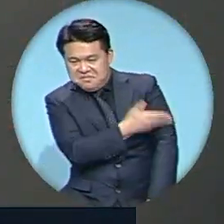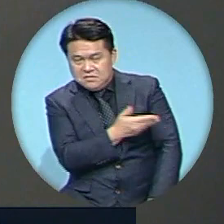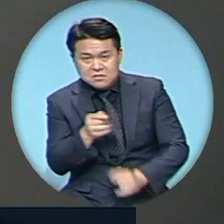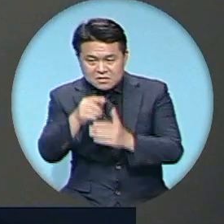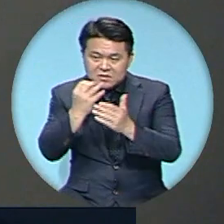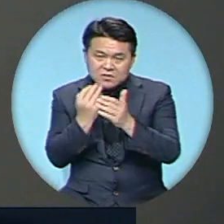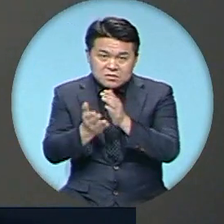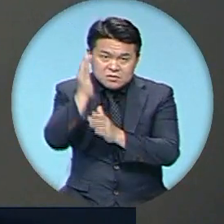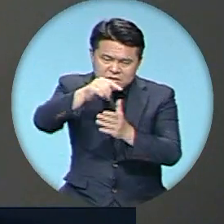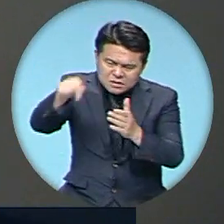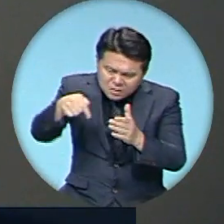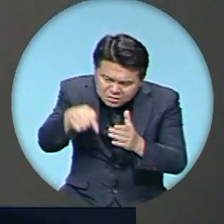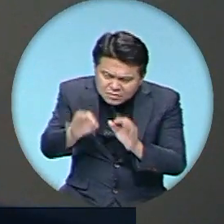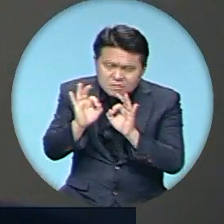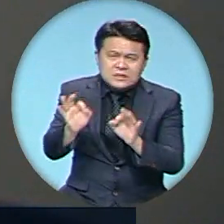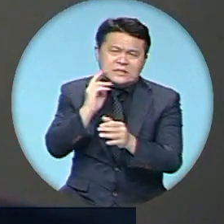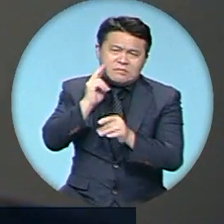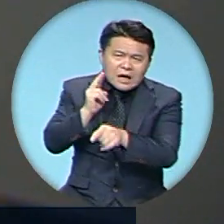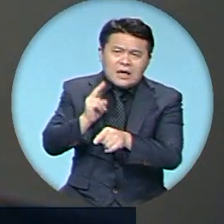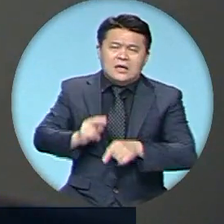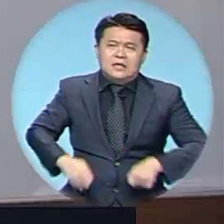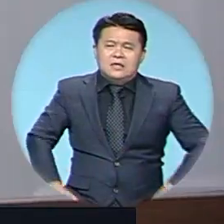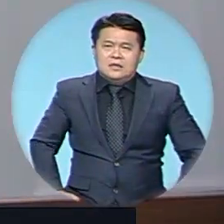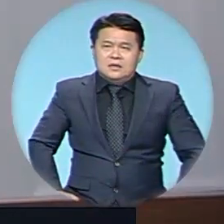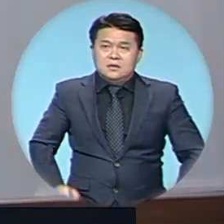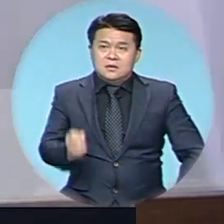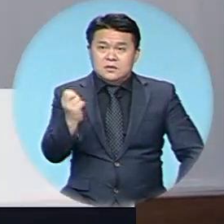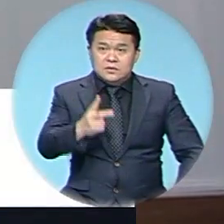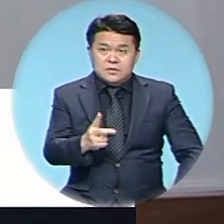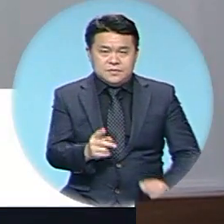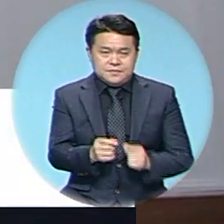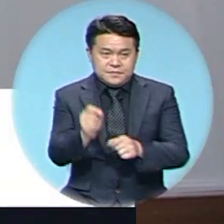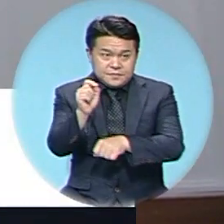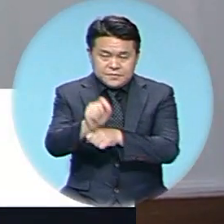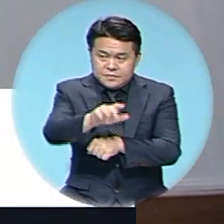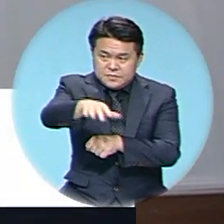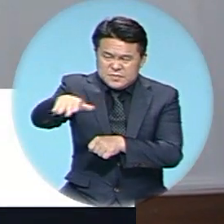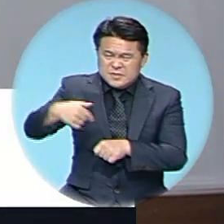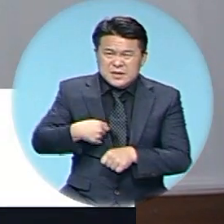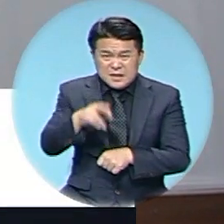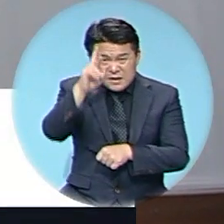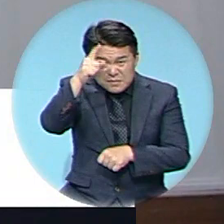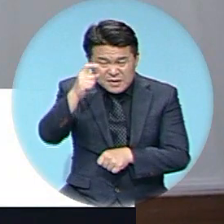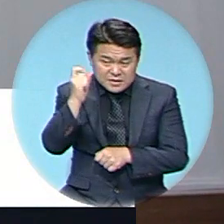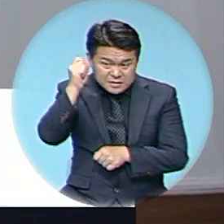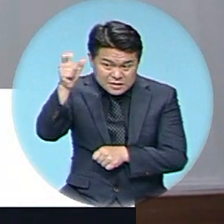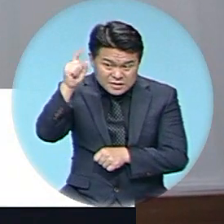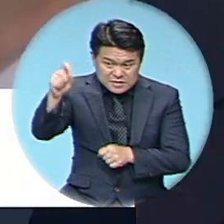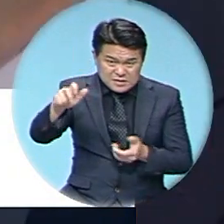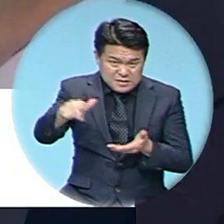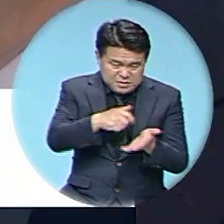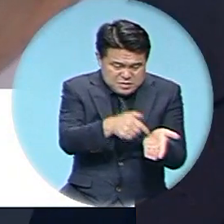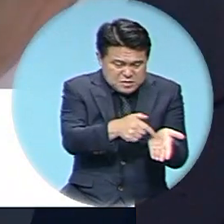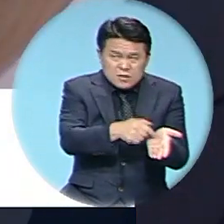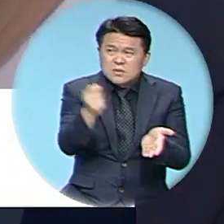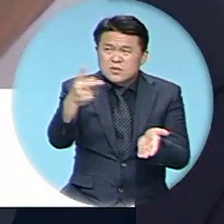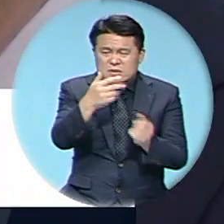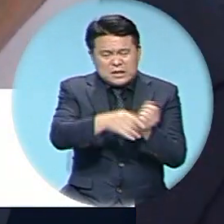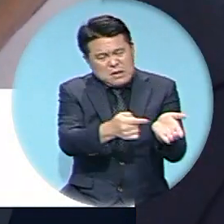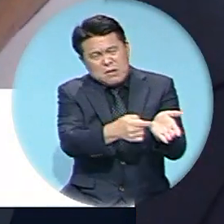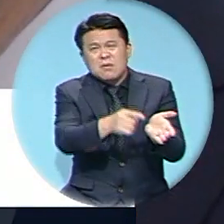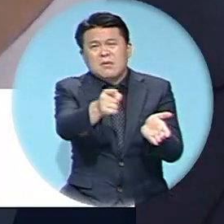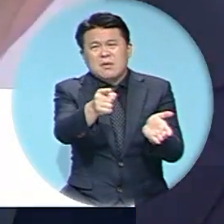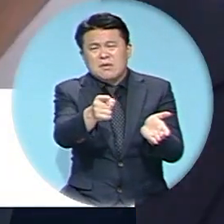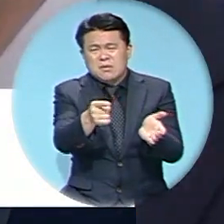내부 상황이 심각했다고 주장했습니다. 피해자가 직장 동료에게 박 전 시장이 보낸 텔레그램 메시지와 사진들을 보여주며